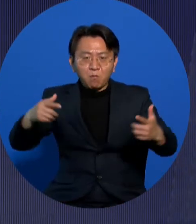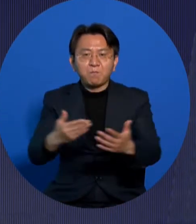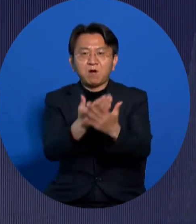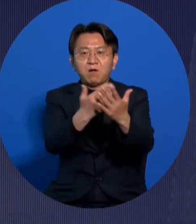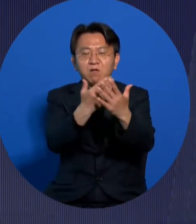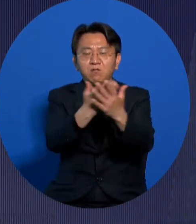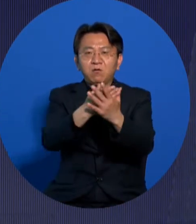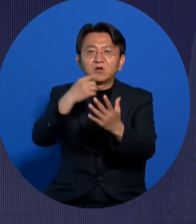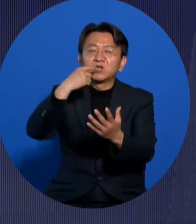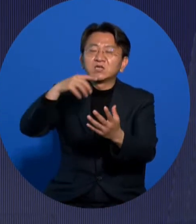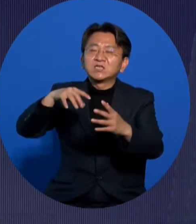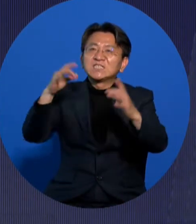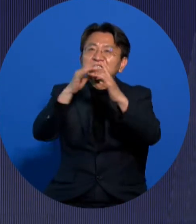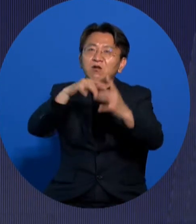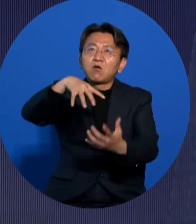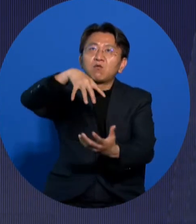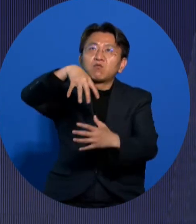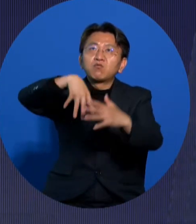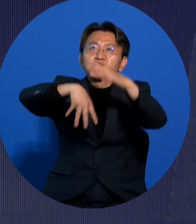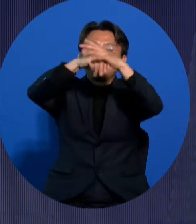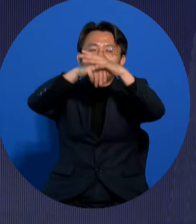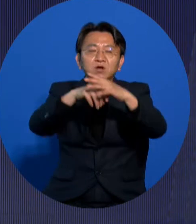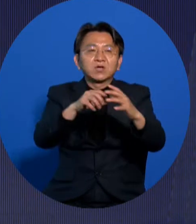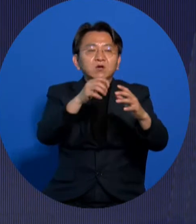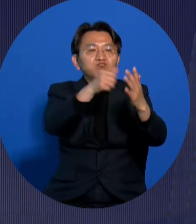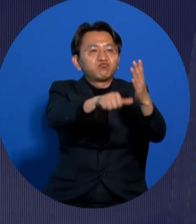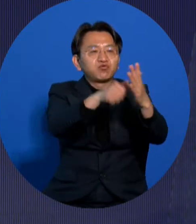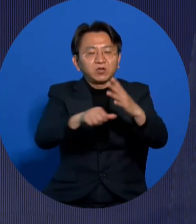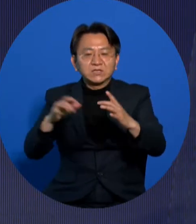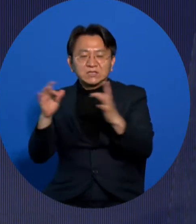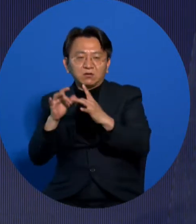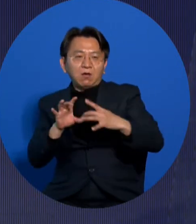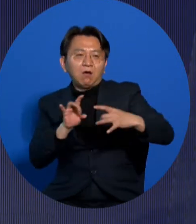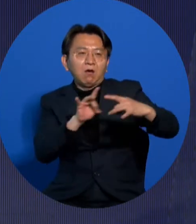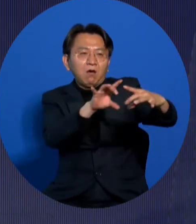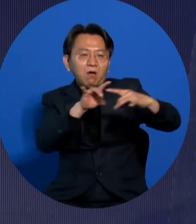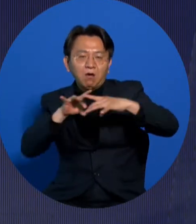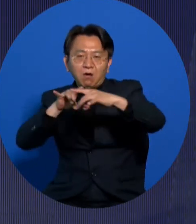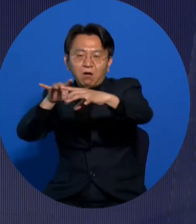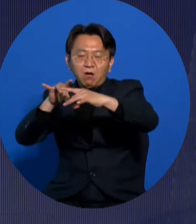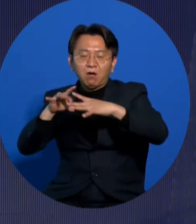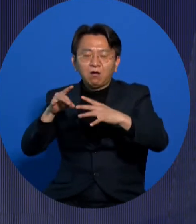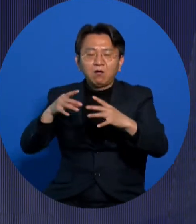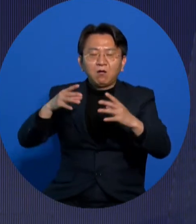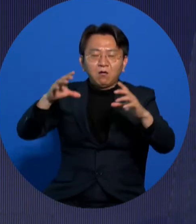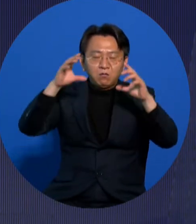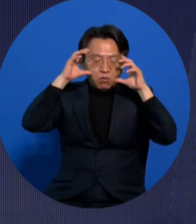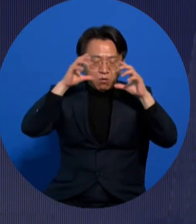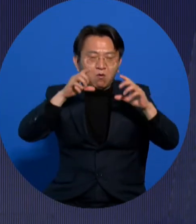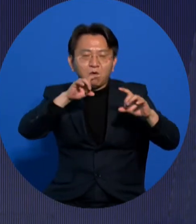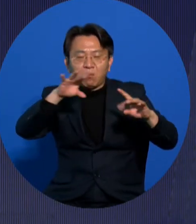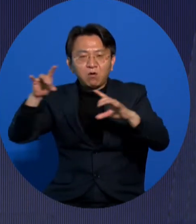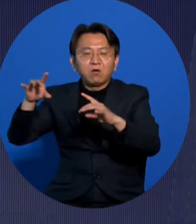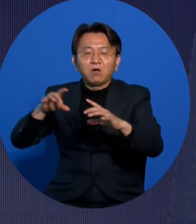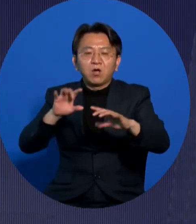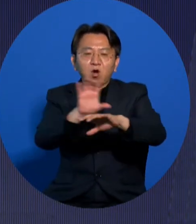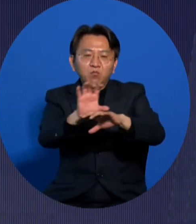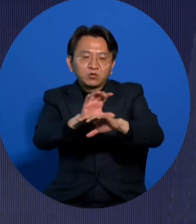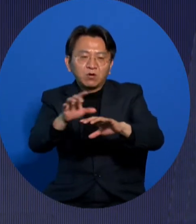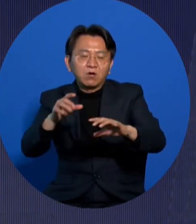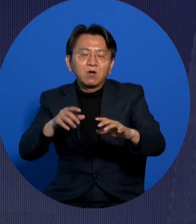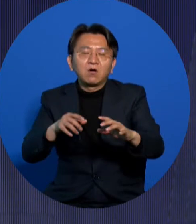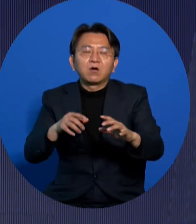상용화, 사물 인터넷, 증강현실, 가상현실 등으로 가상 물리 시스템을 경험하고